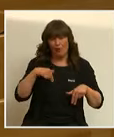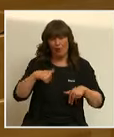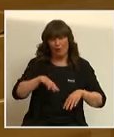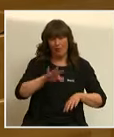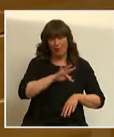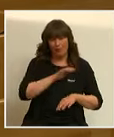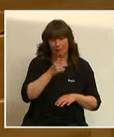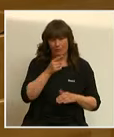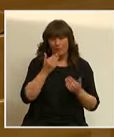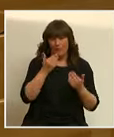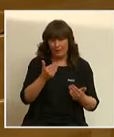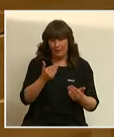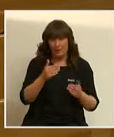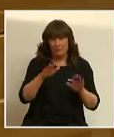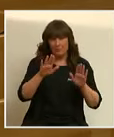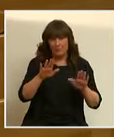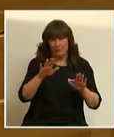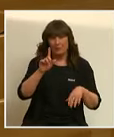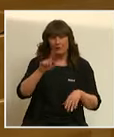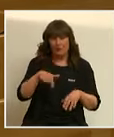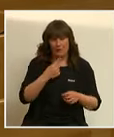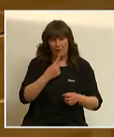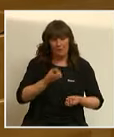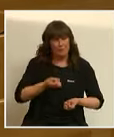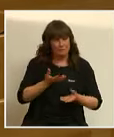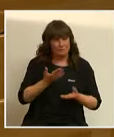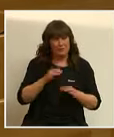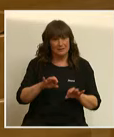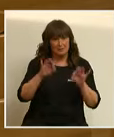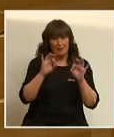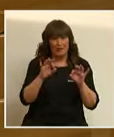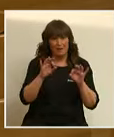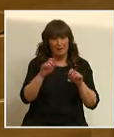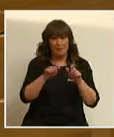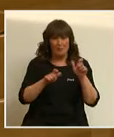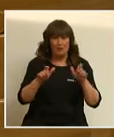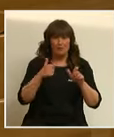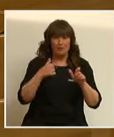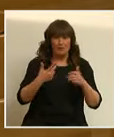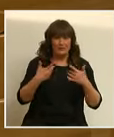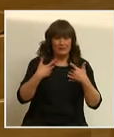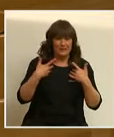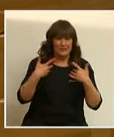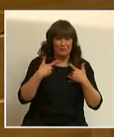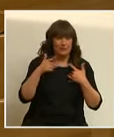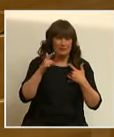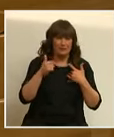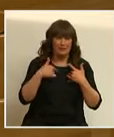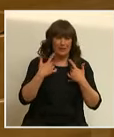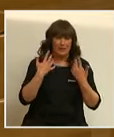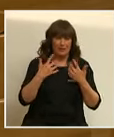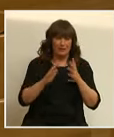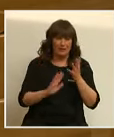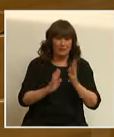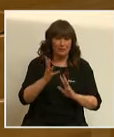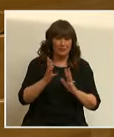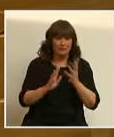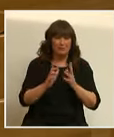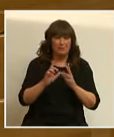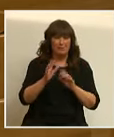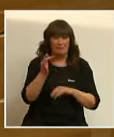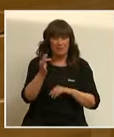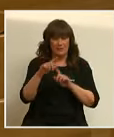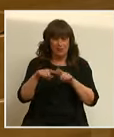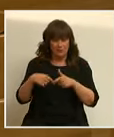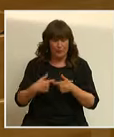però a mi m'agradaria fer una menció molt especial per a les víctimes d'aquesta terrible nit, així com dels seus familiars,